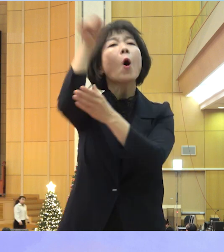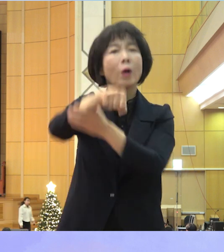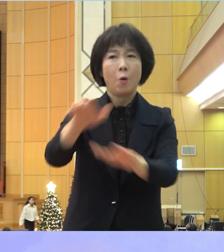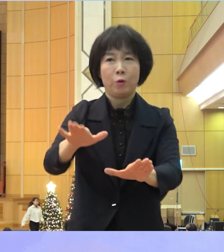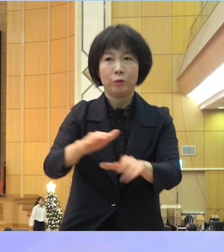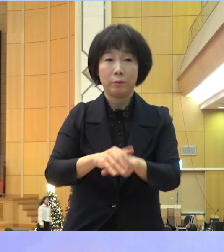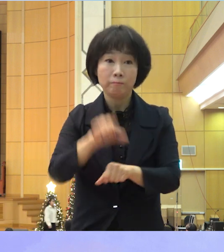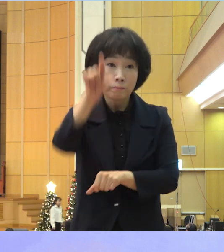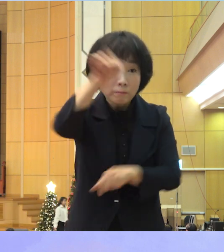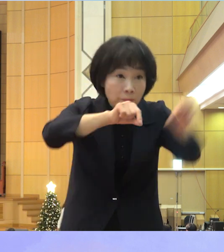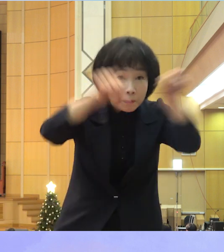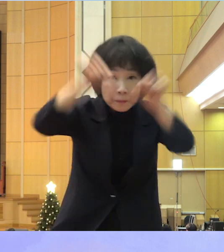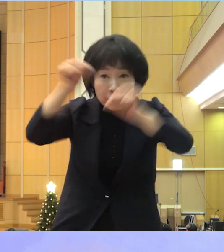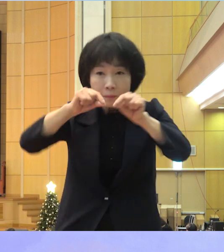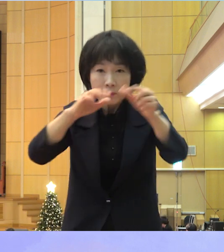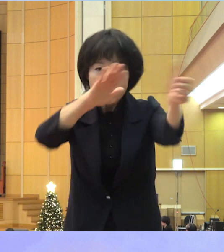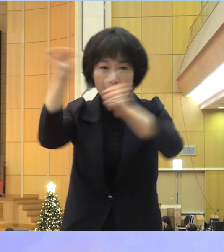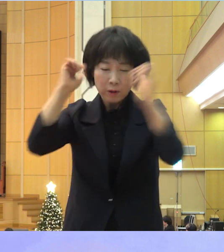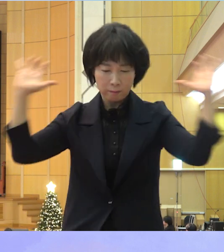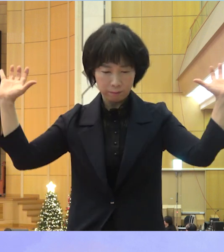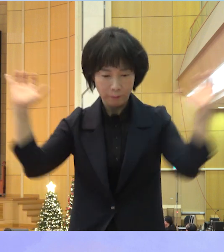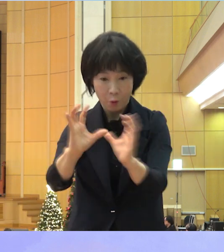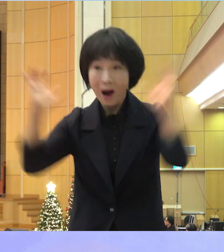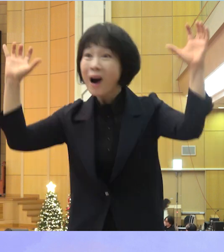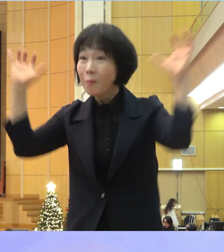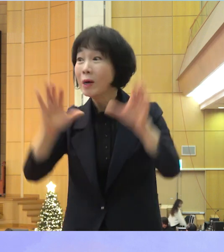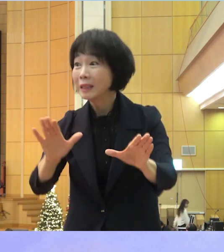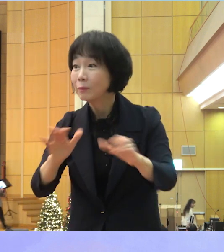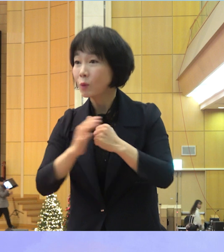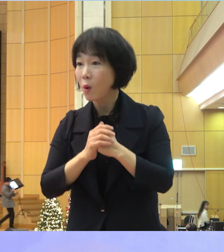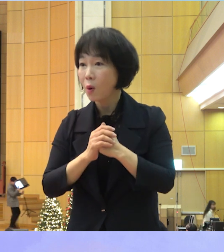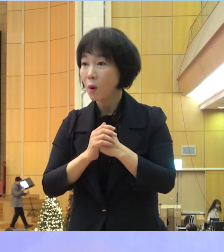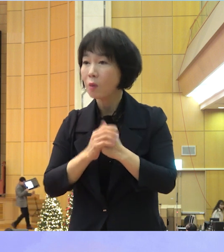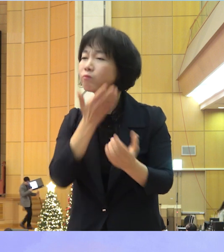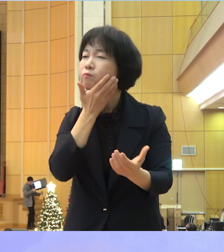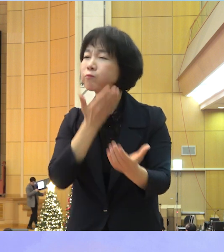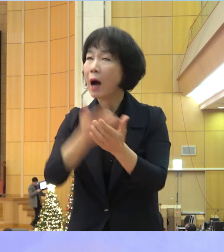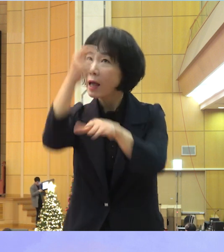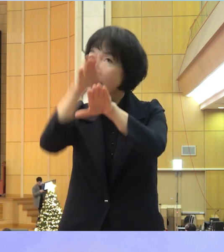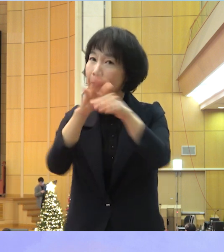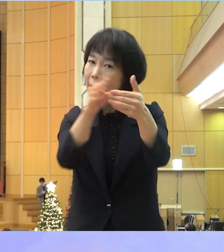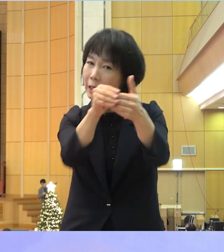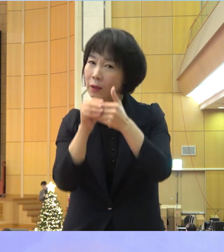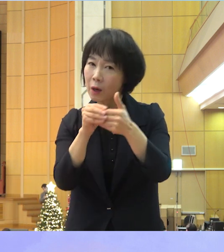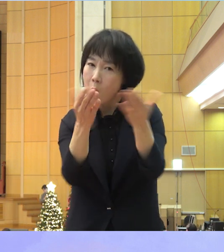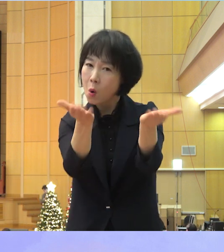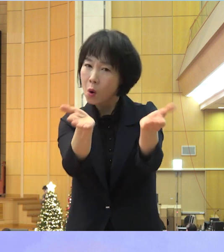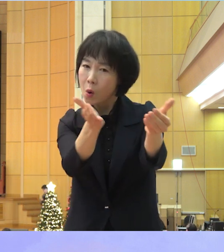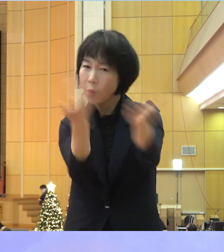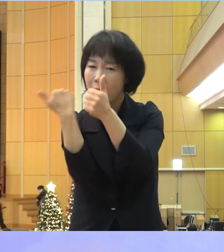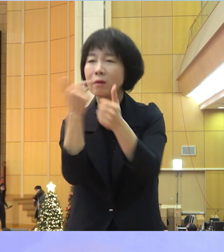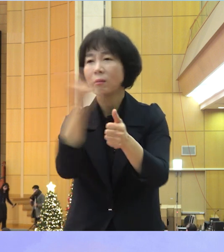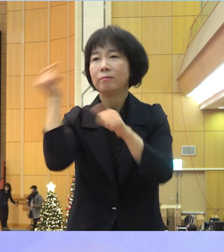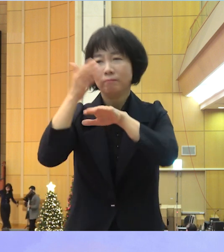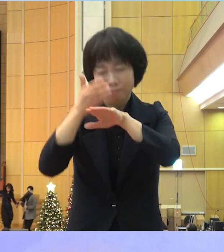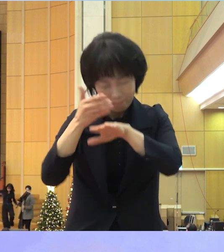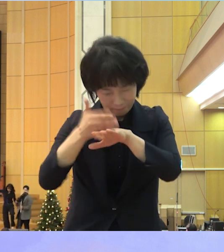허락하셔서 동서사방에 흩어진 주의 백성들을 불러주시고 귀한 예배 자리로 인도해 주시니